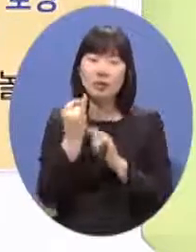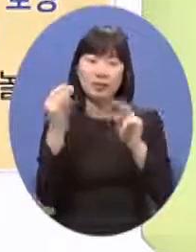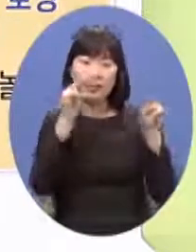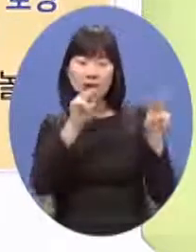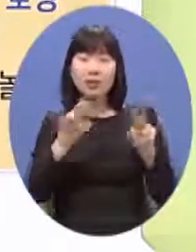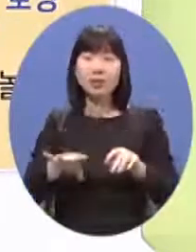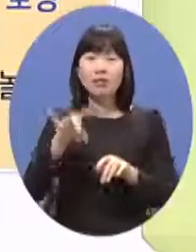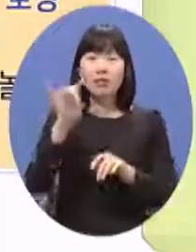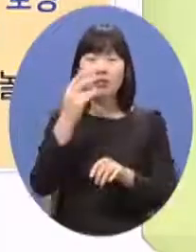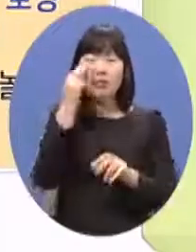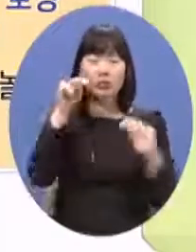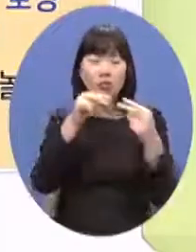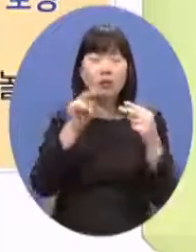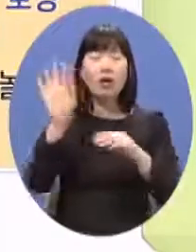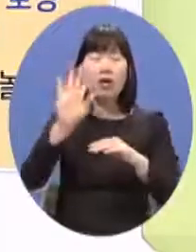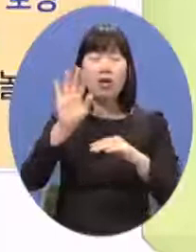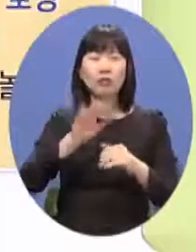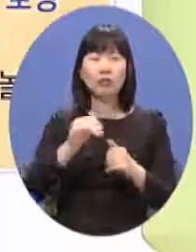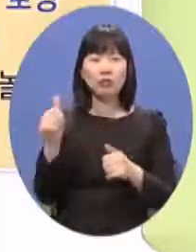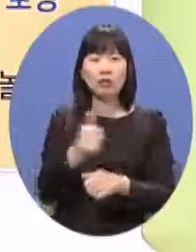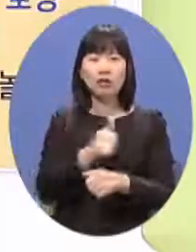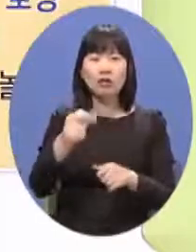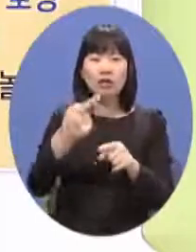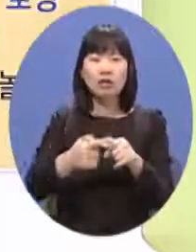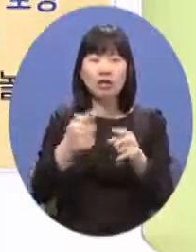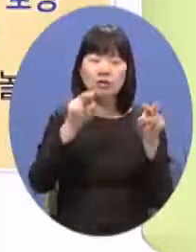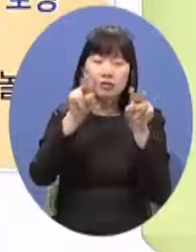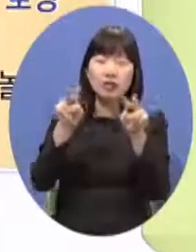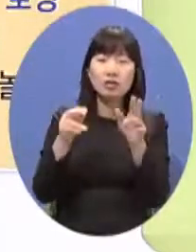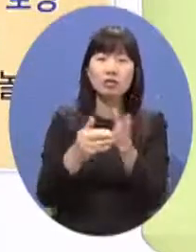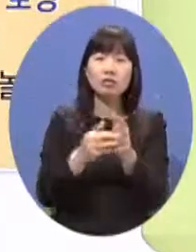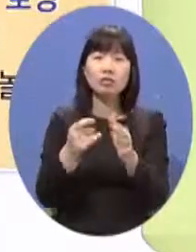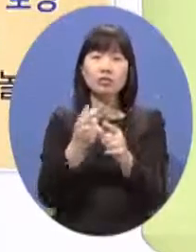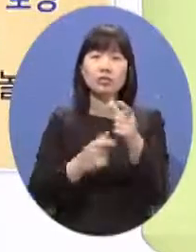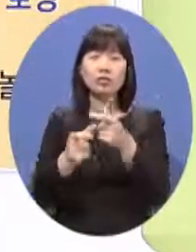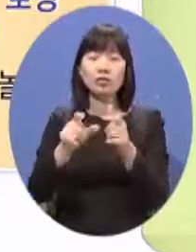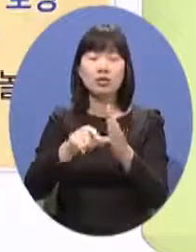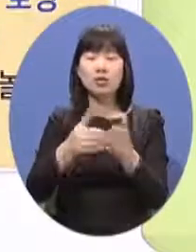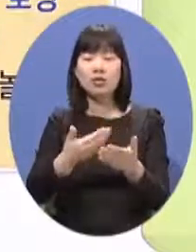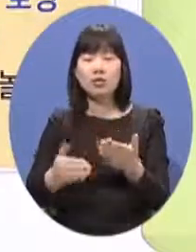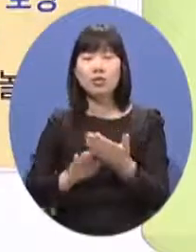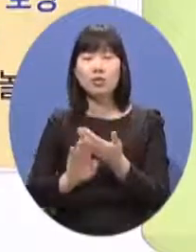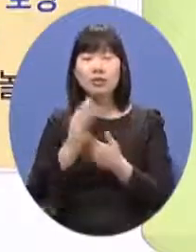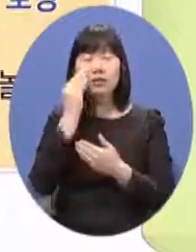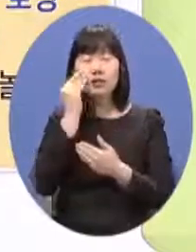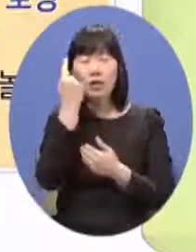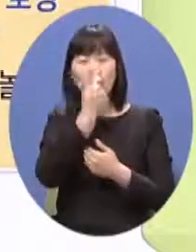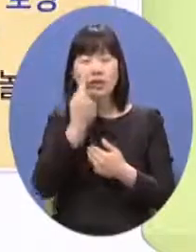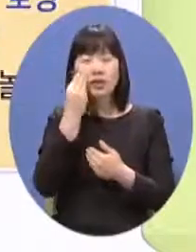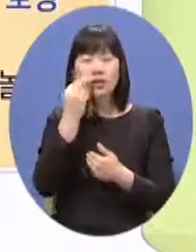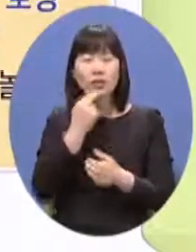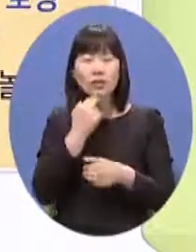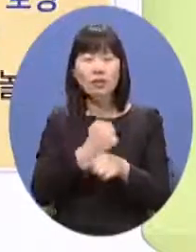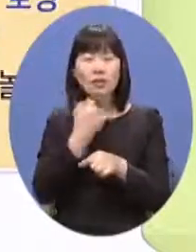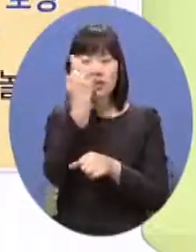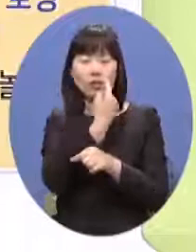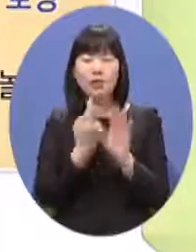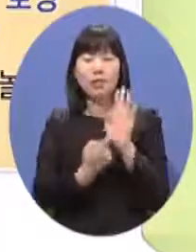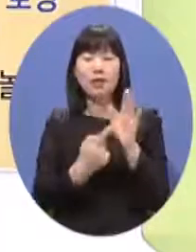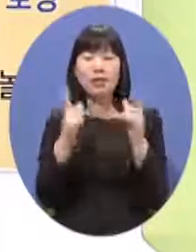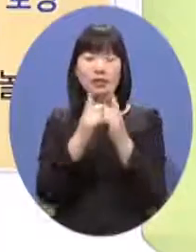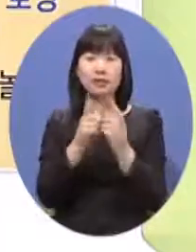쳐다보면은 처음에 이렇게 눈도 안 맞추고 왔다 갔다 하다가 이렇게 쳐다보고 조금 더 지나면 익숙한 얼굴하고 익숙하지 않은 얼굴에 반응을 하게 네.